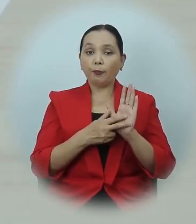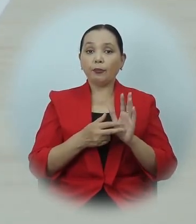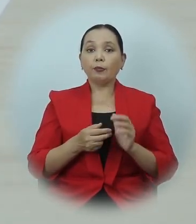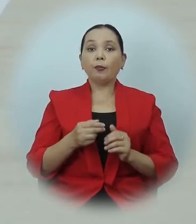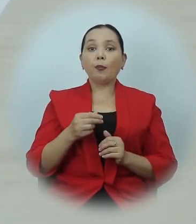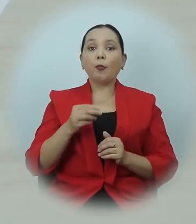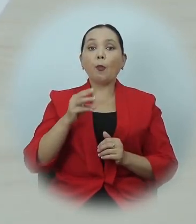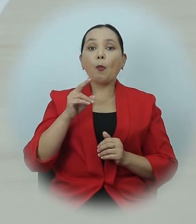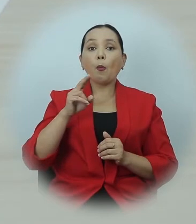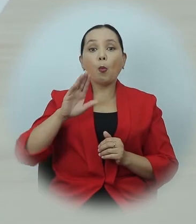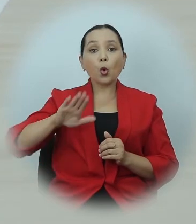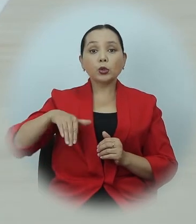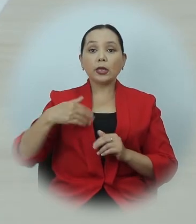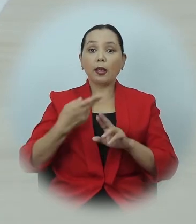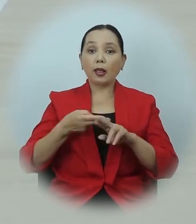Т8. После этого